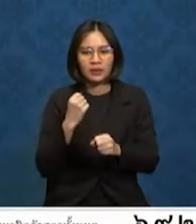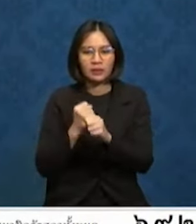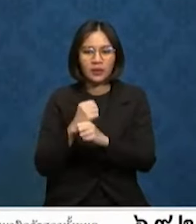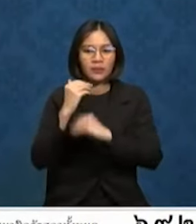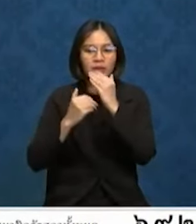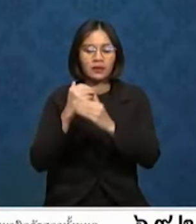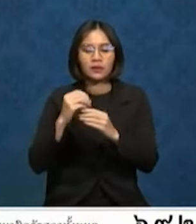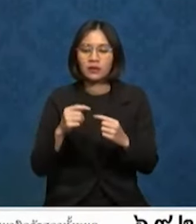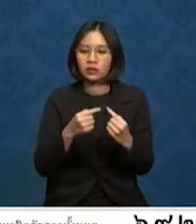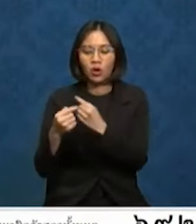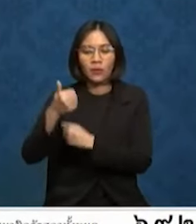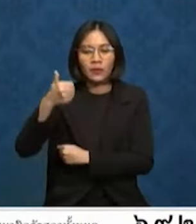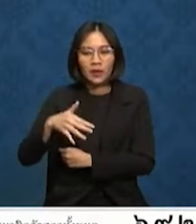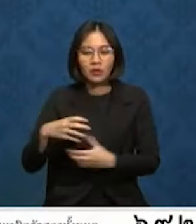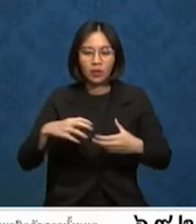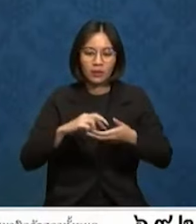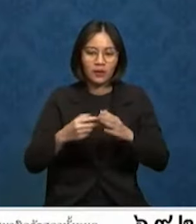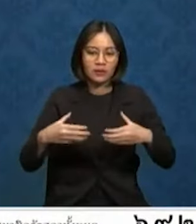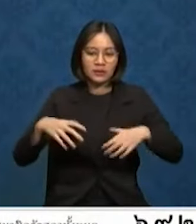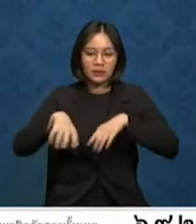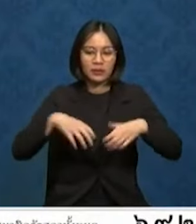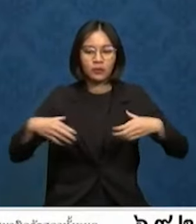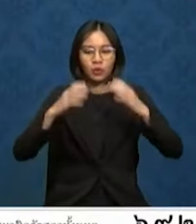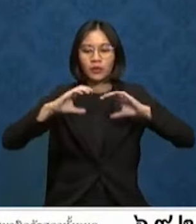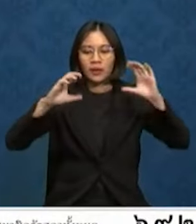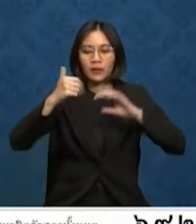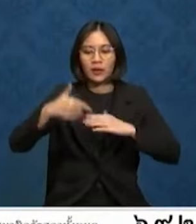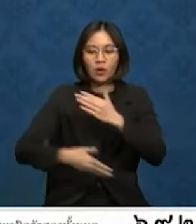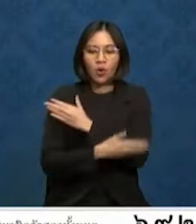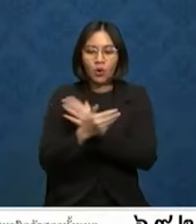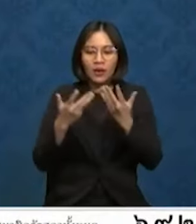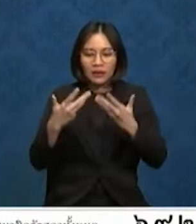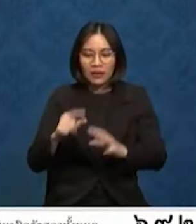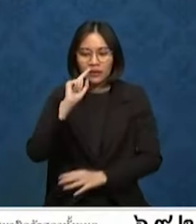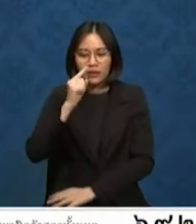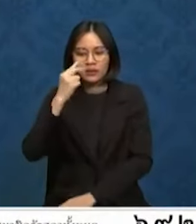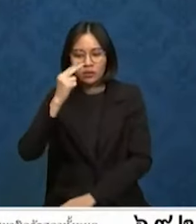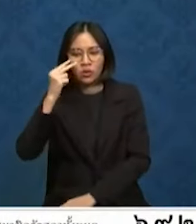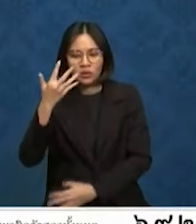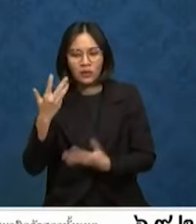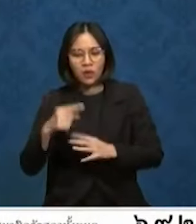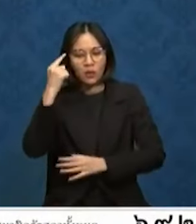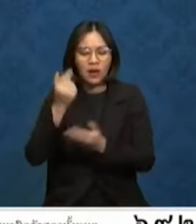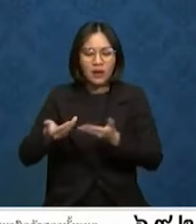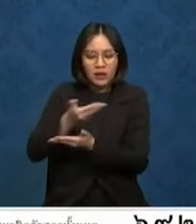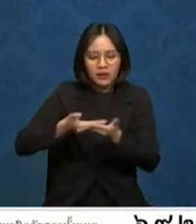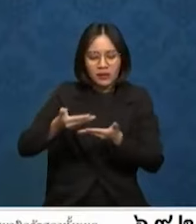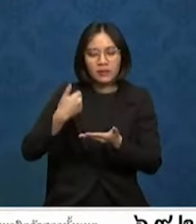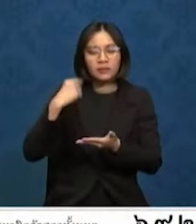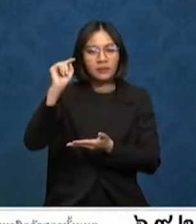ได้ไปไม่ได้มันก็ตั้งไม่ได้เราให้โอกาสแล้วโอกาสเล่าเมื่อไม่ได้เราก็มาคิดล่ะมันเป็นทาง 2